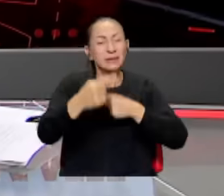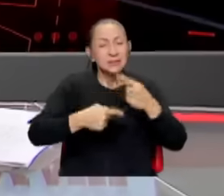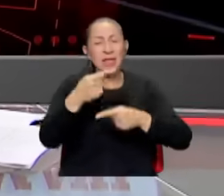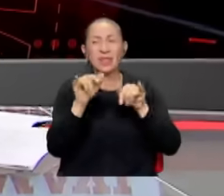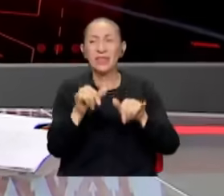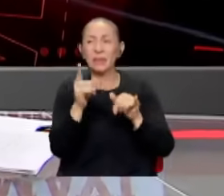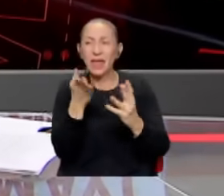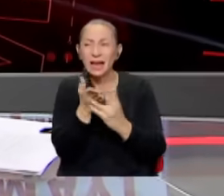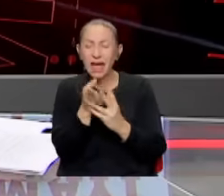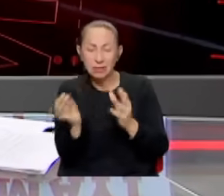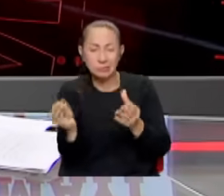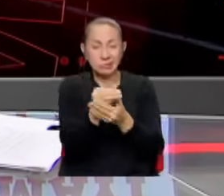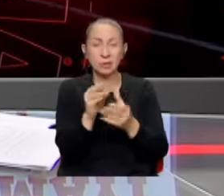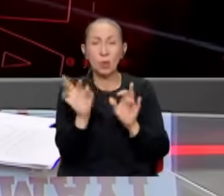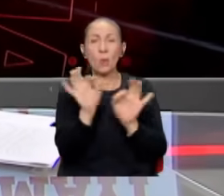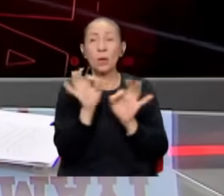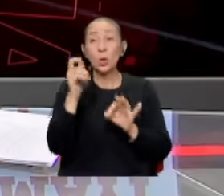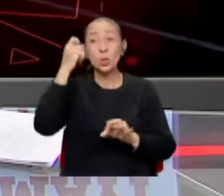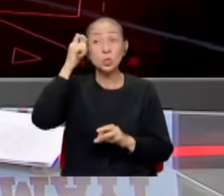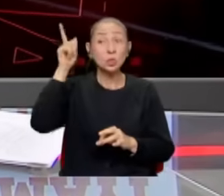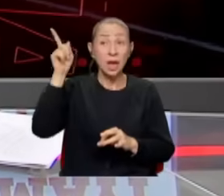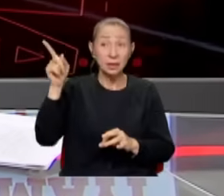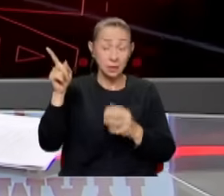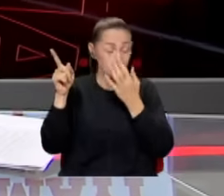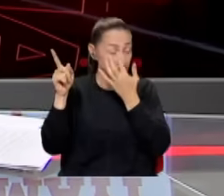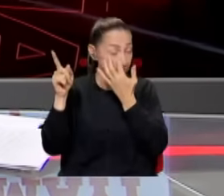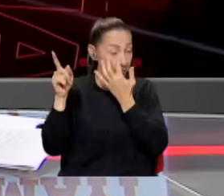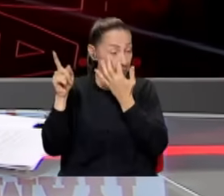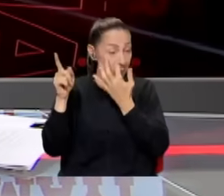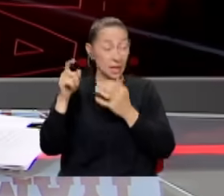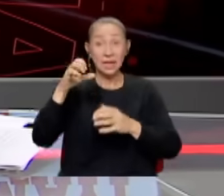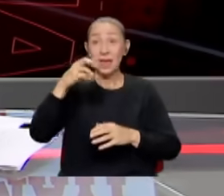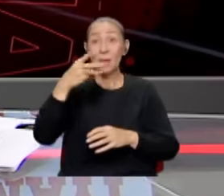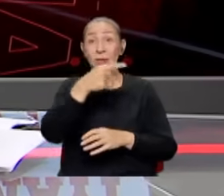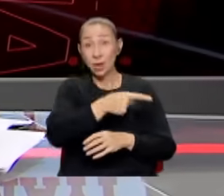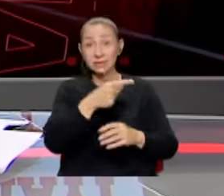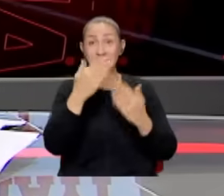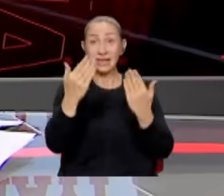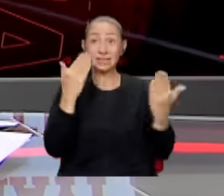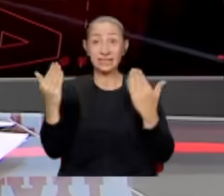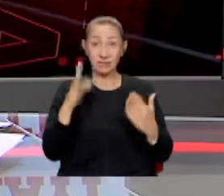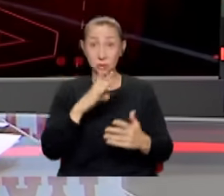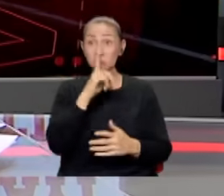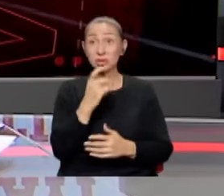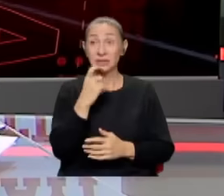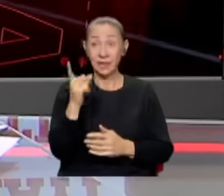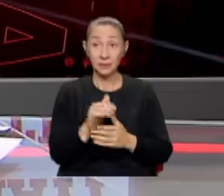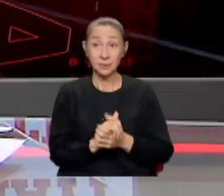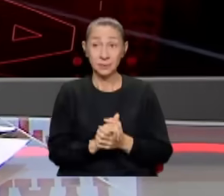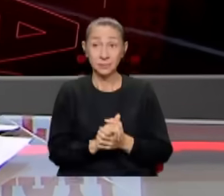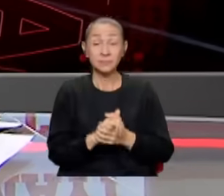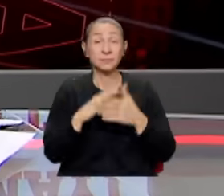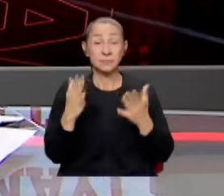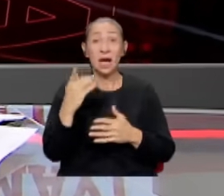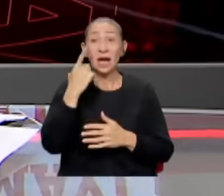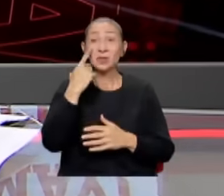şey araya sıkıştırılmış gibi duruyor Üsküdar'da Tayyip Erdoğan sergisi var 100 yılda